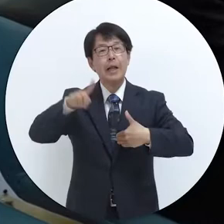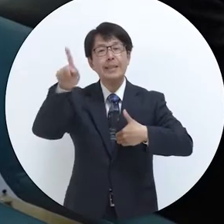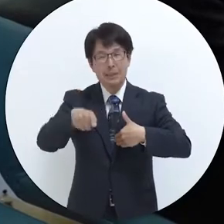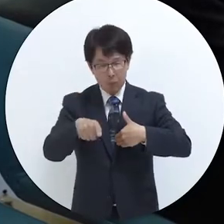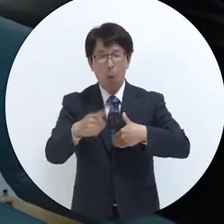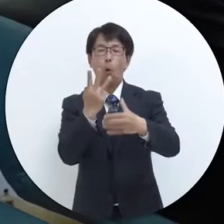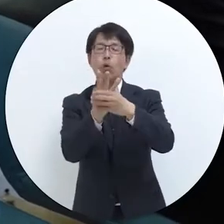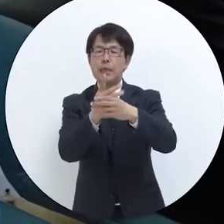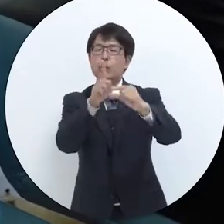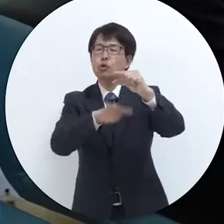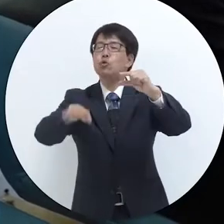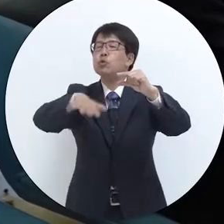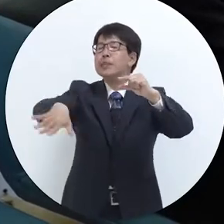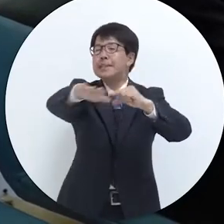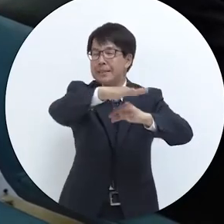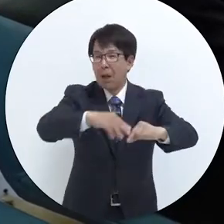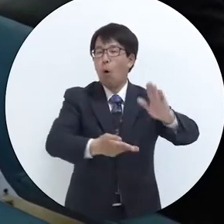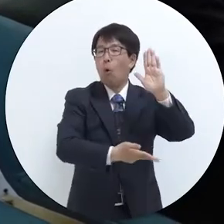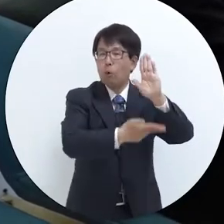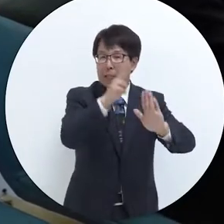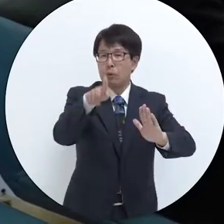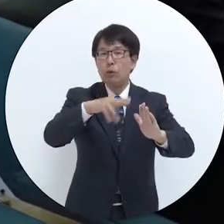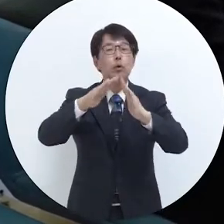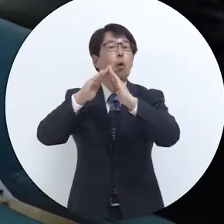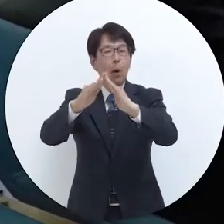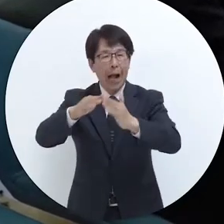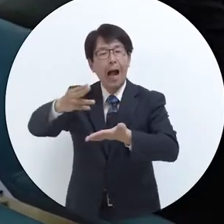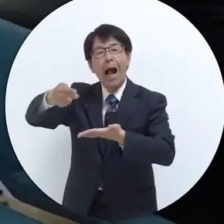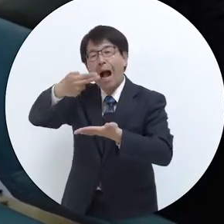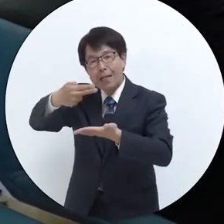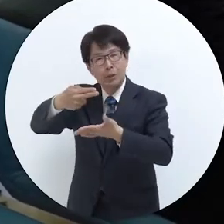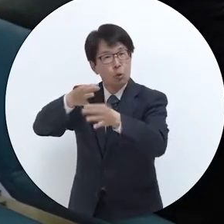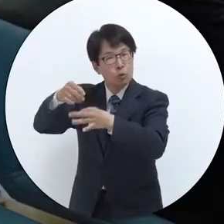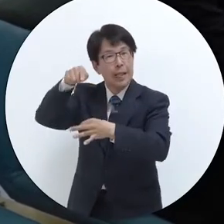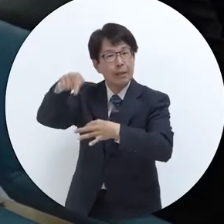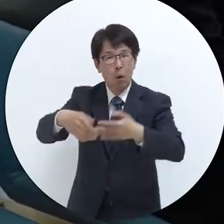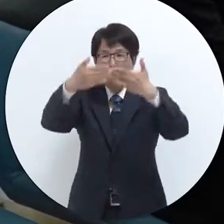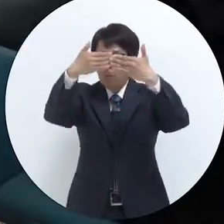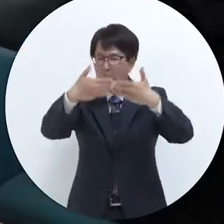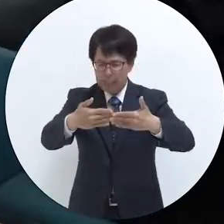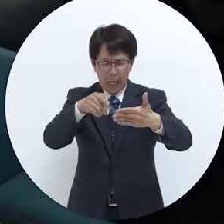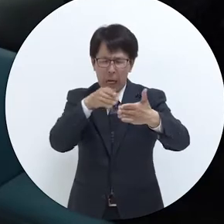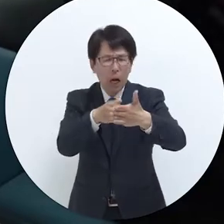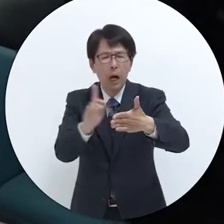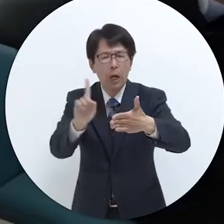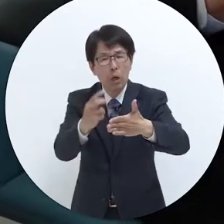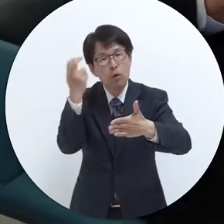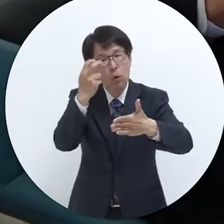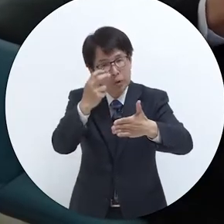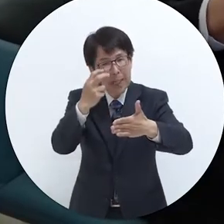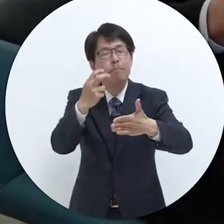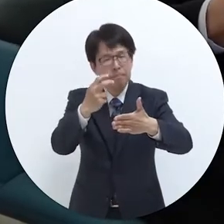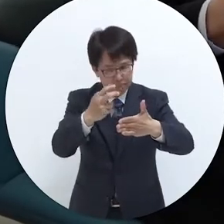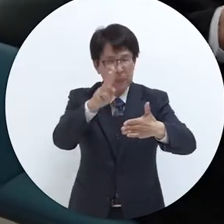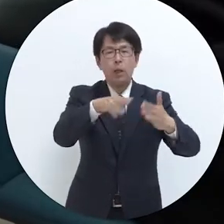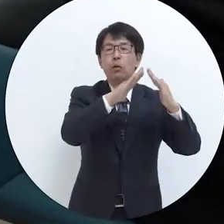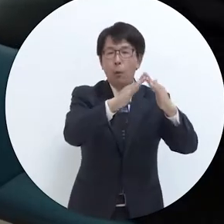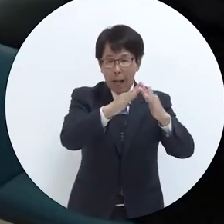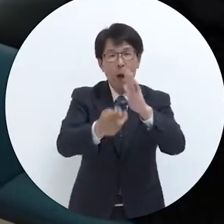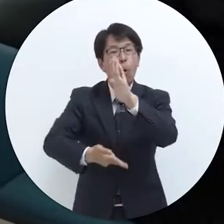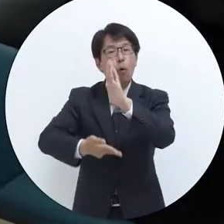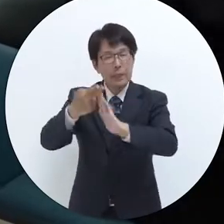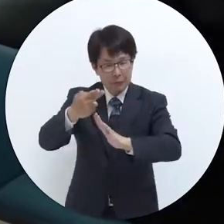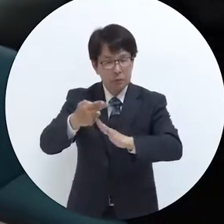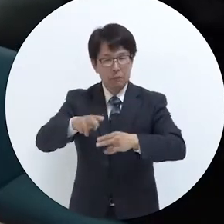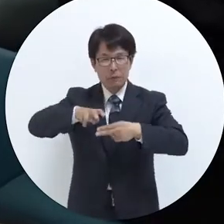中心としたホテル旅館や飲食店のバリアの調査、他に各旅館ホテルさんにシ